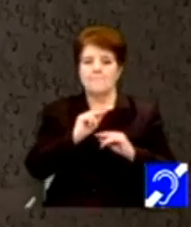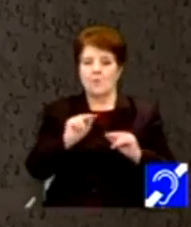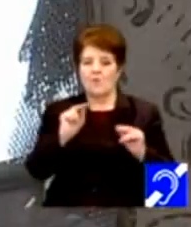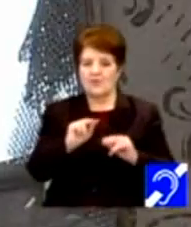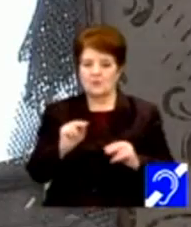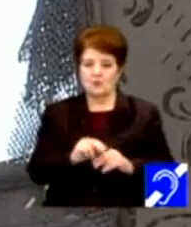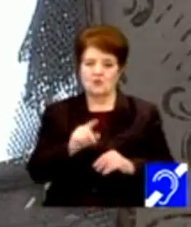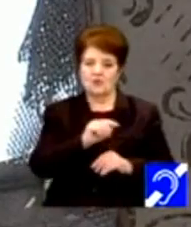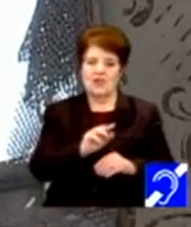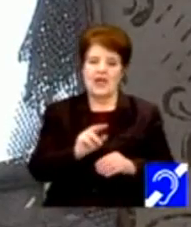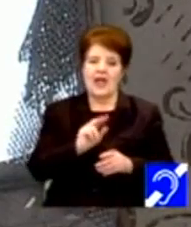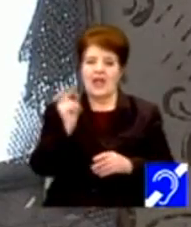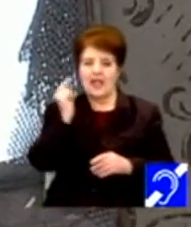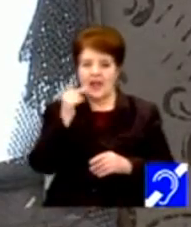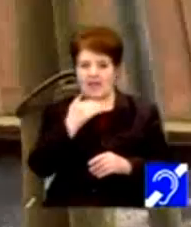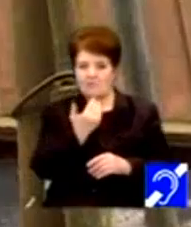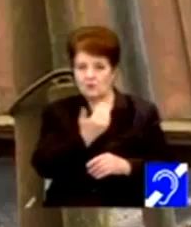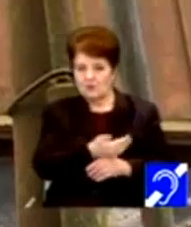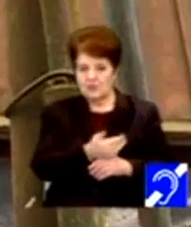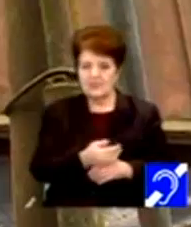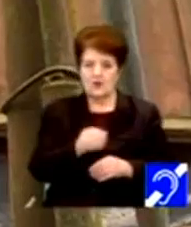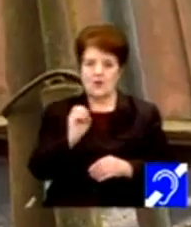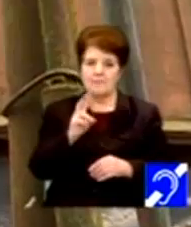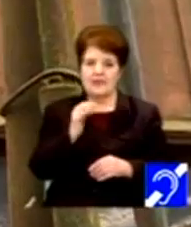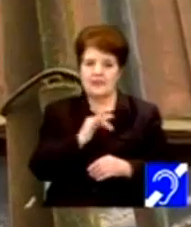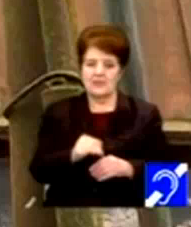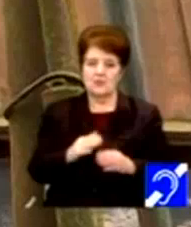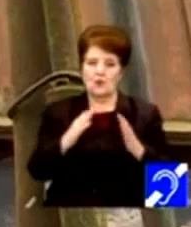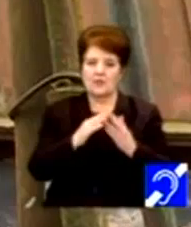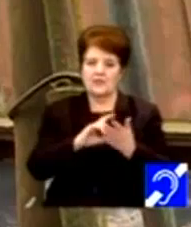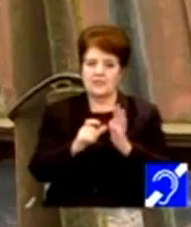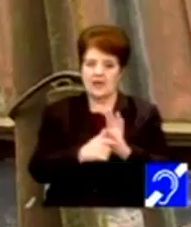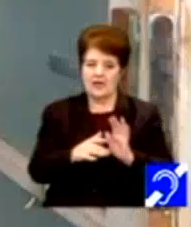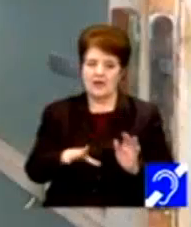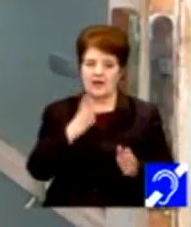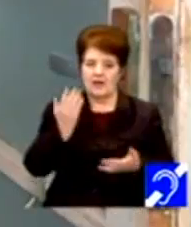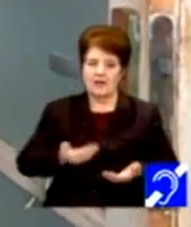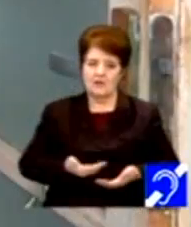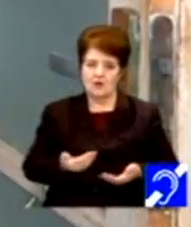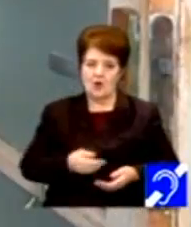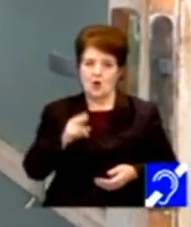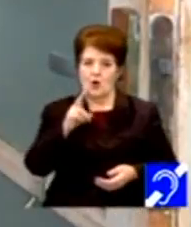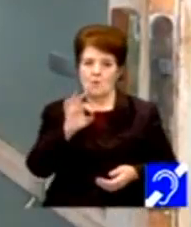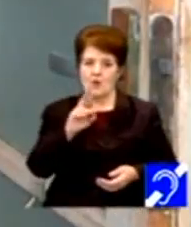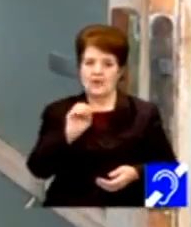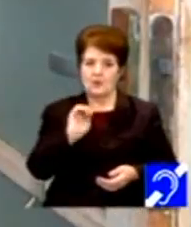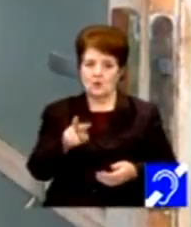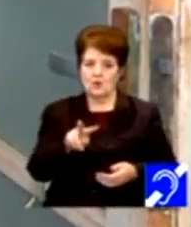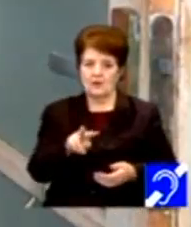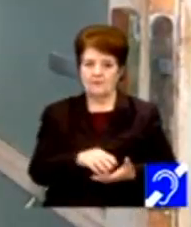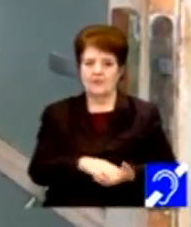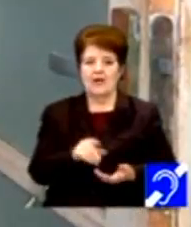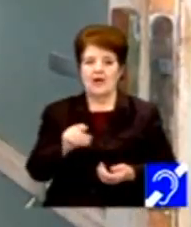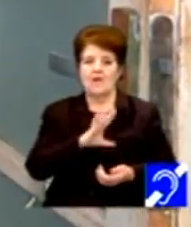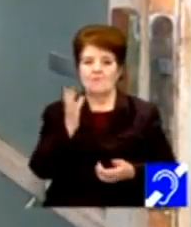elevului său Mihai Eminescu. În spatele casei urma să fie reconstruită odaia în care a locuit poetul. Nu s-a întâmplat nimic pentru că a